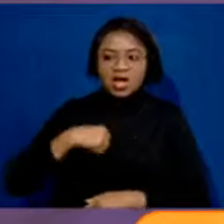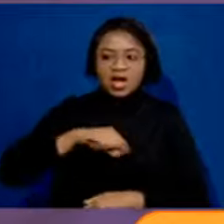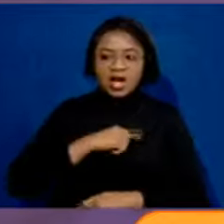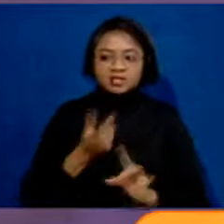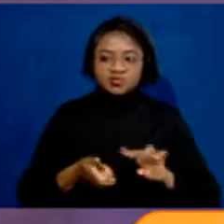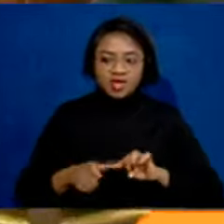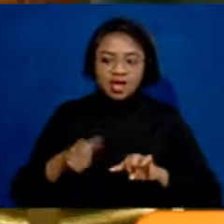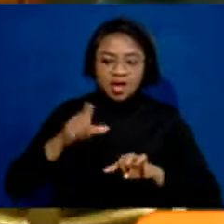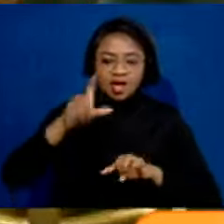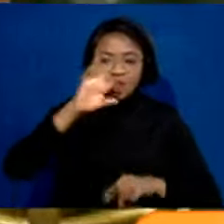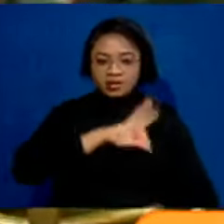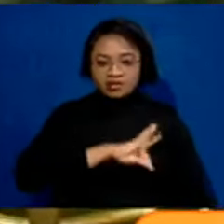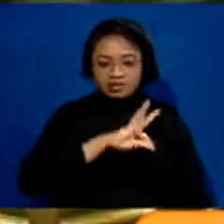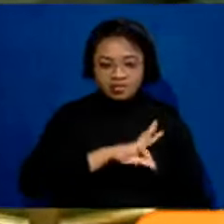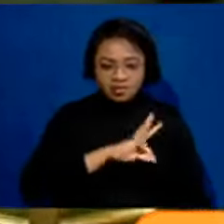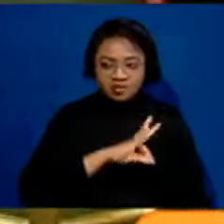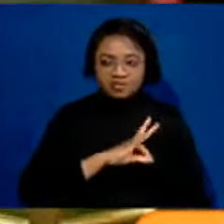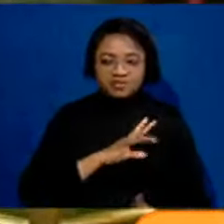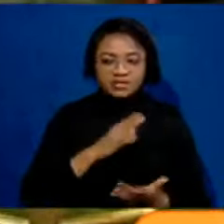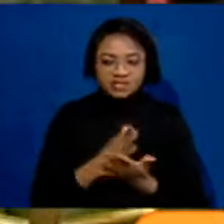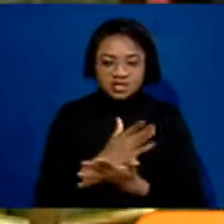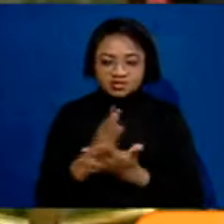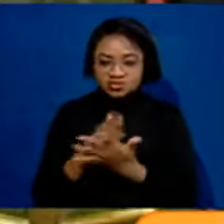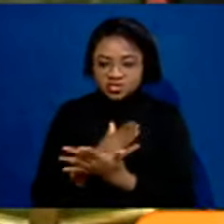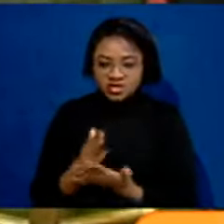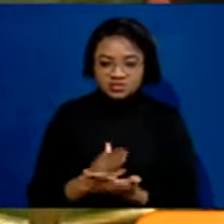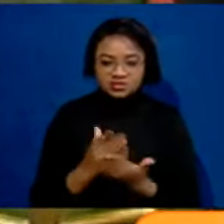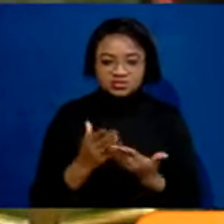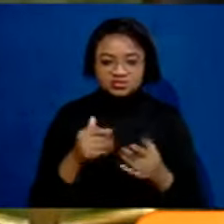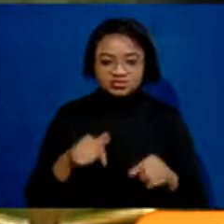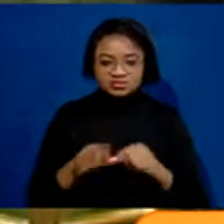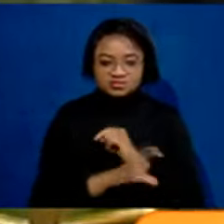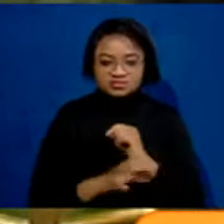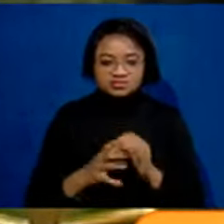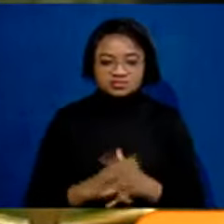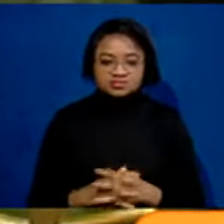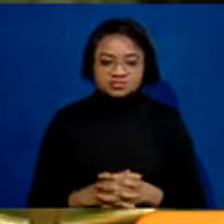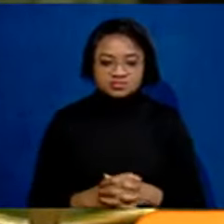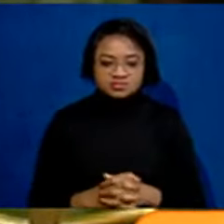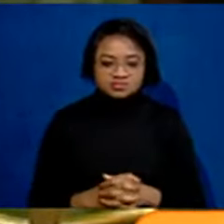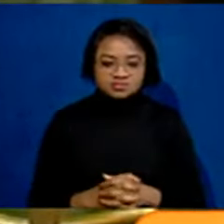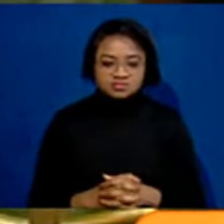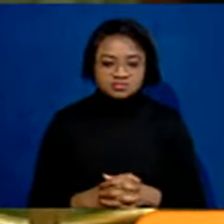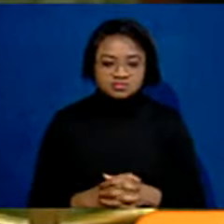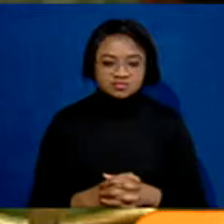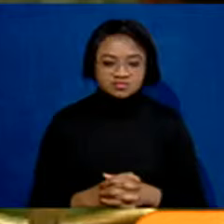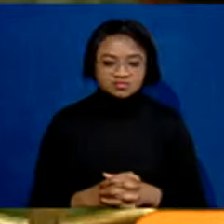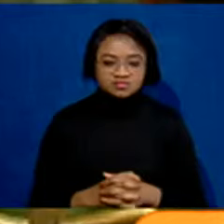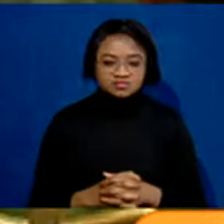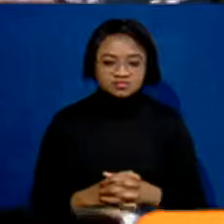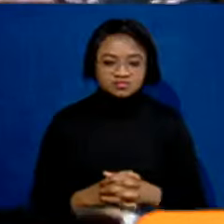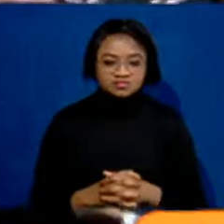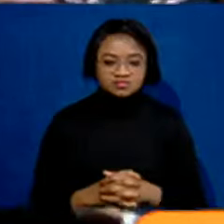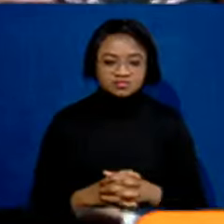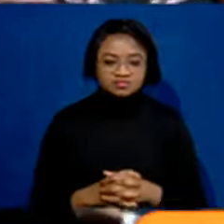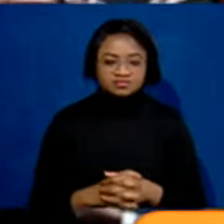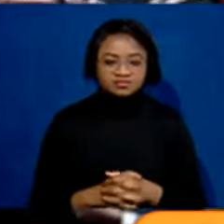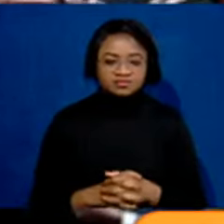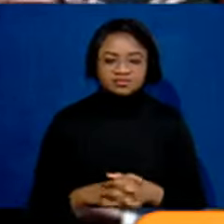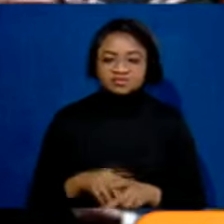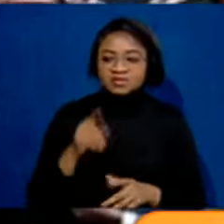in his government. Ni kali hiyo iliyochochea kuondolewa kwake ofisini. Kwenye mabunge yote mawili, Gachagua au